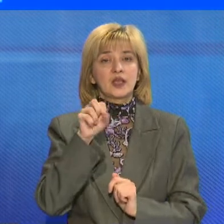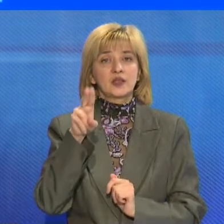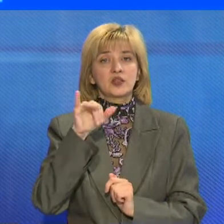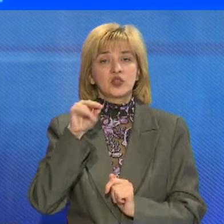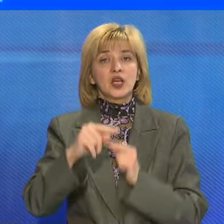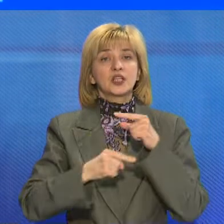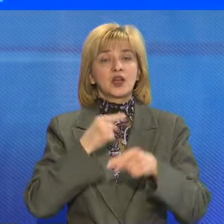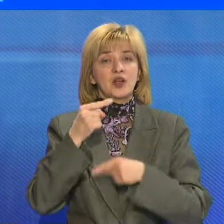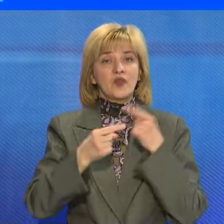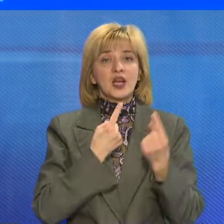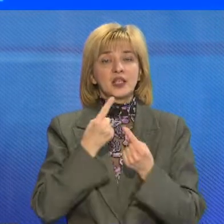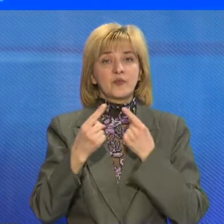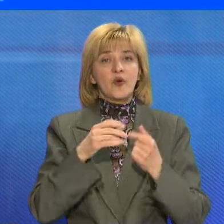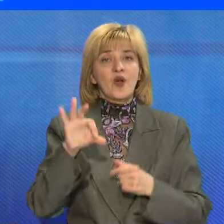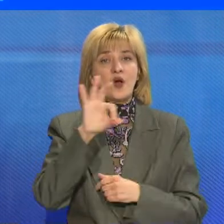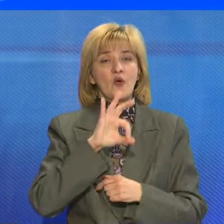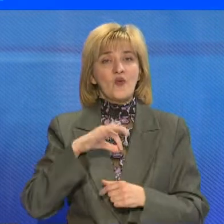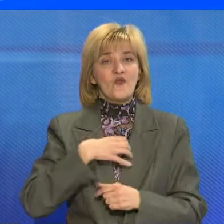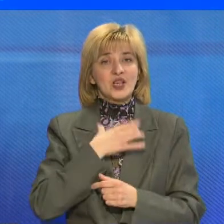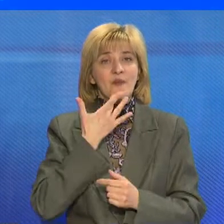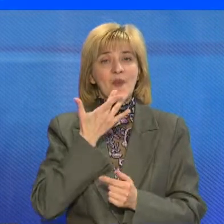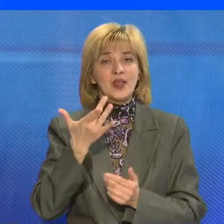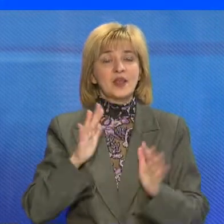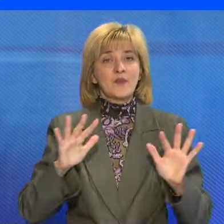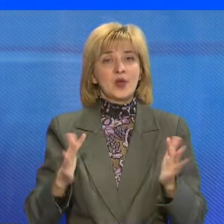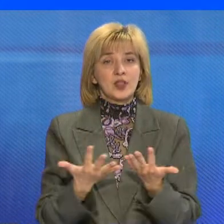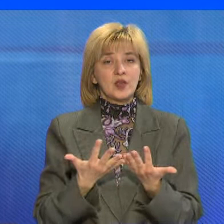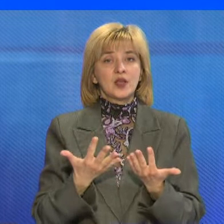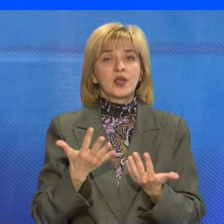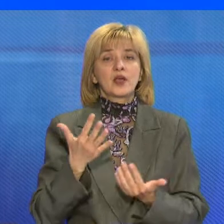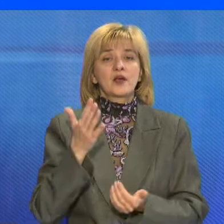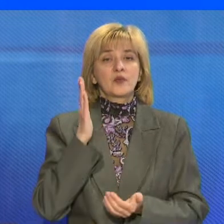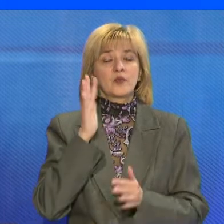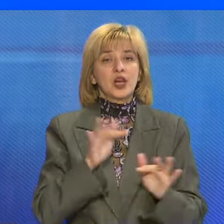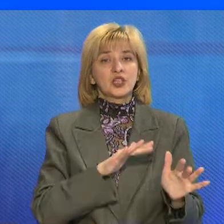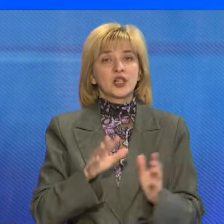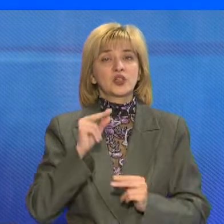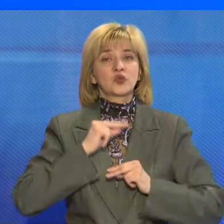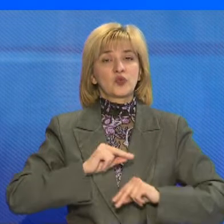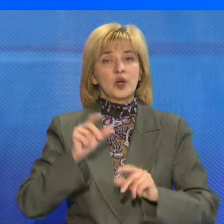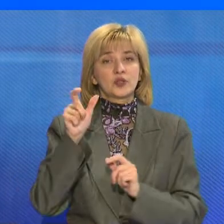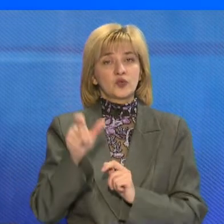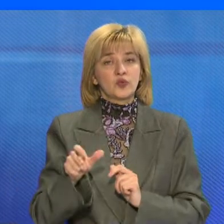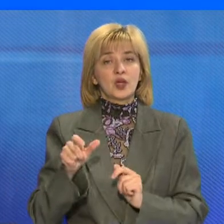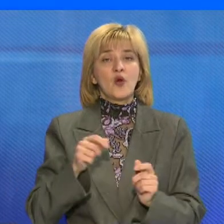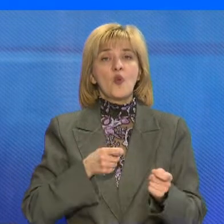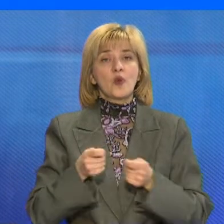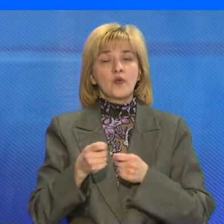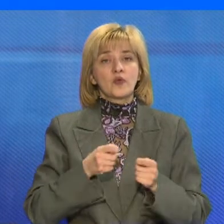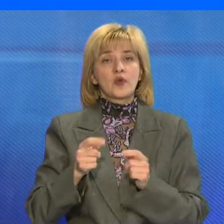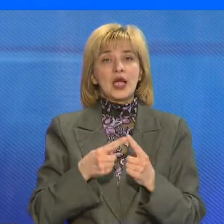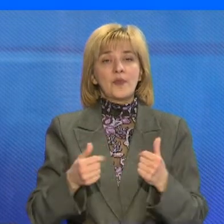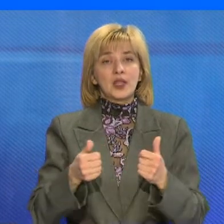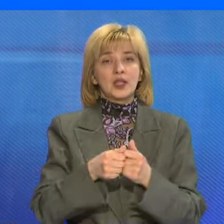размова сенатара аб важнай палітычнай падзеі, маючым адбыцца рэферэндуме, прайшла з супрацоўнікамі ўпраўлення камітэта дзяржаўных экспертыз